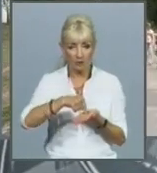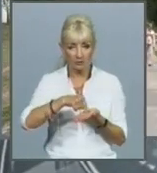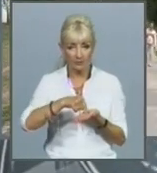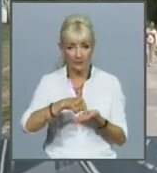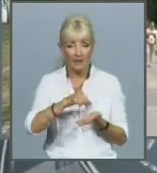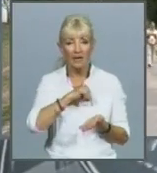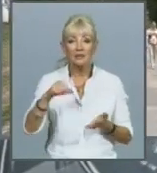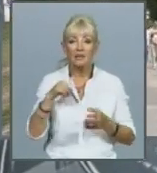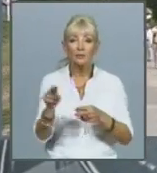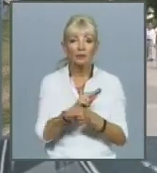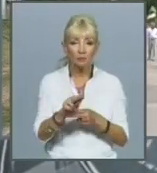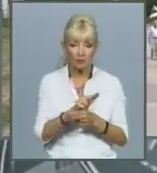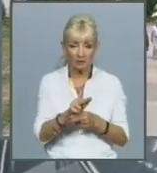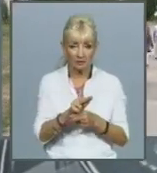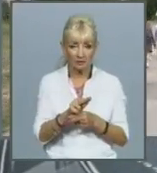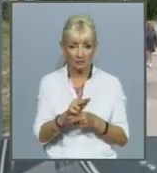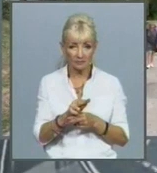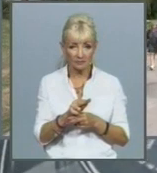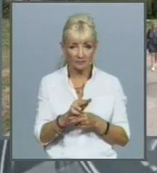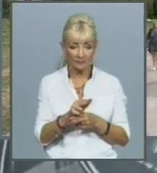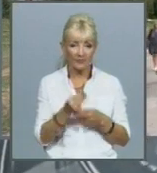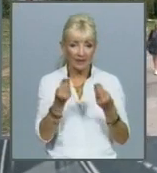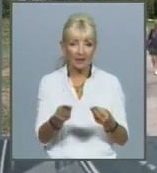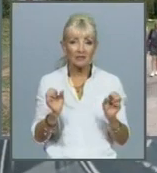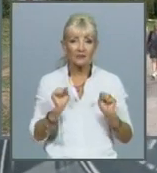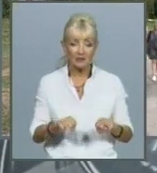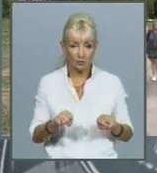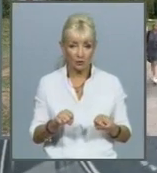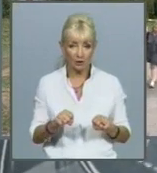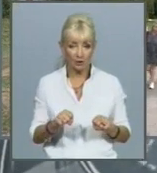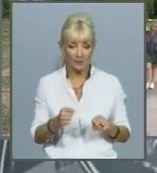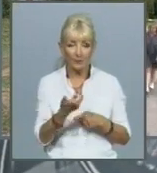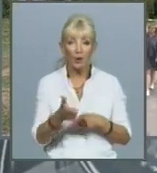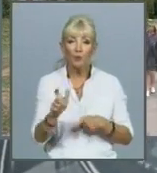Сама реконструкция даст возможность более